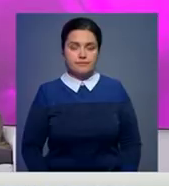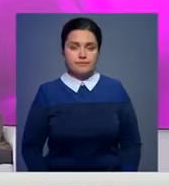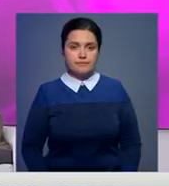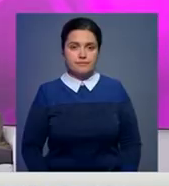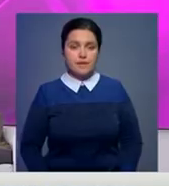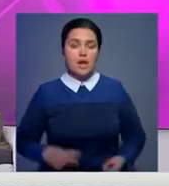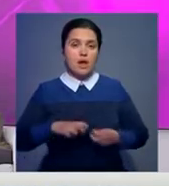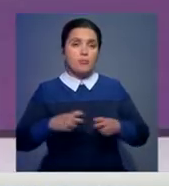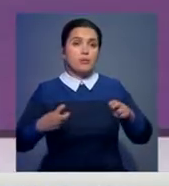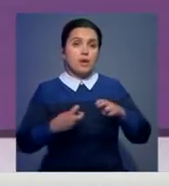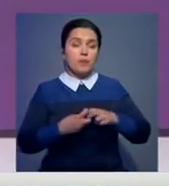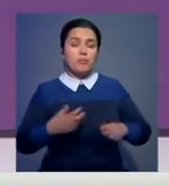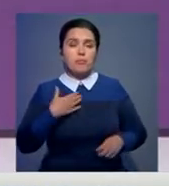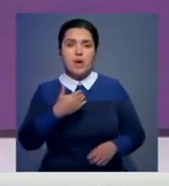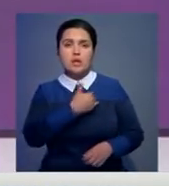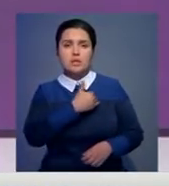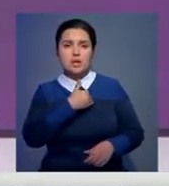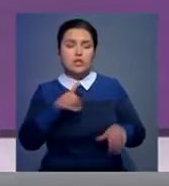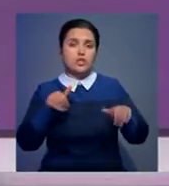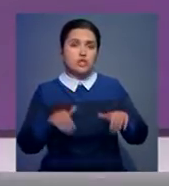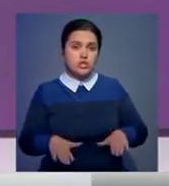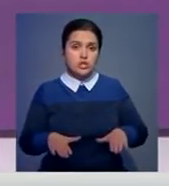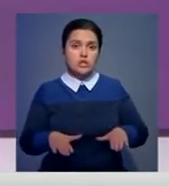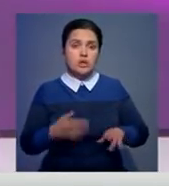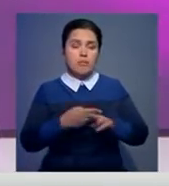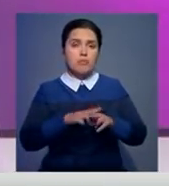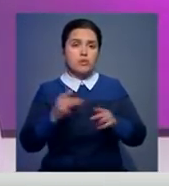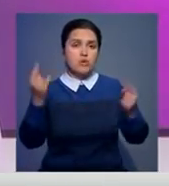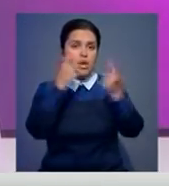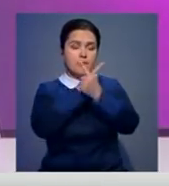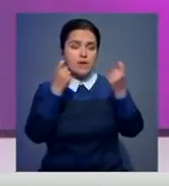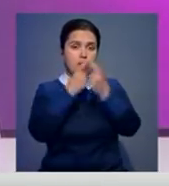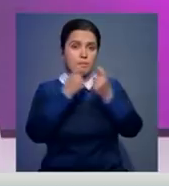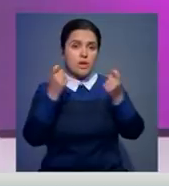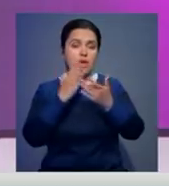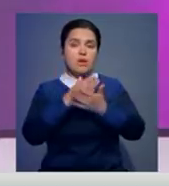Основная проблема, которую мы хотели решить вот посредством проведения этого информационного тура,